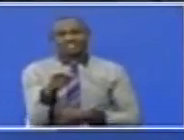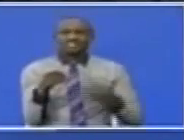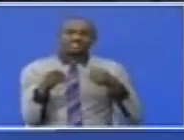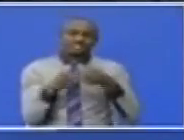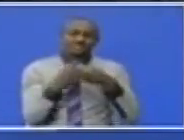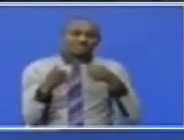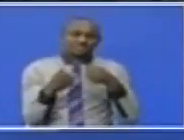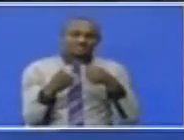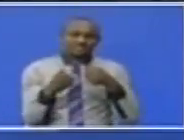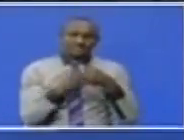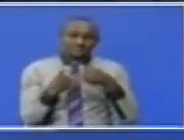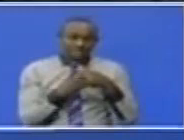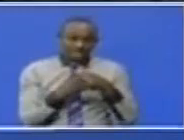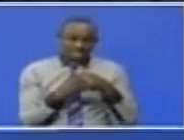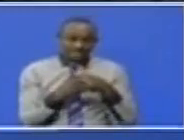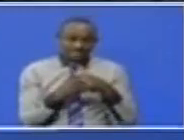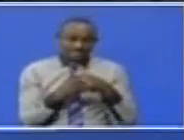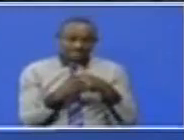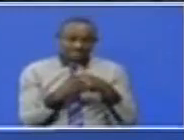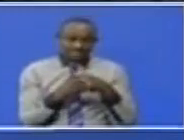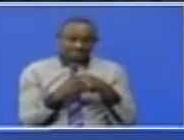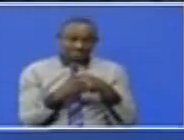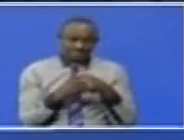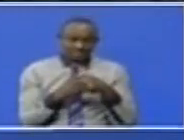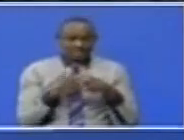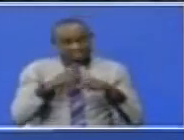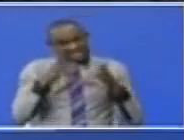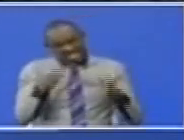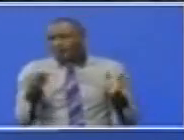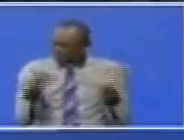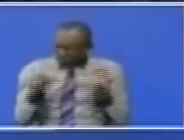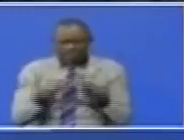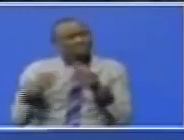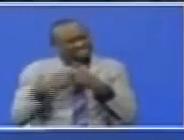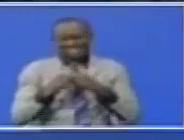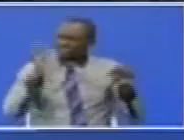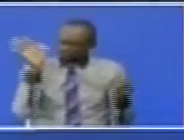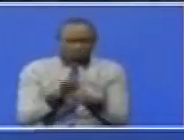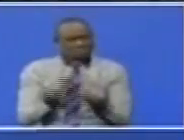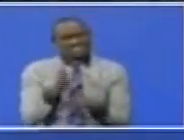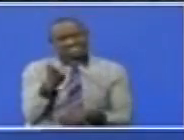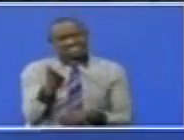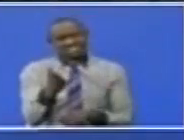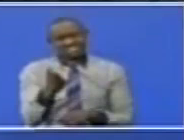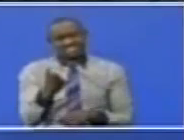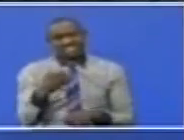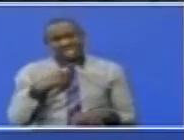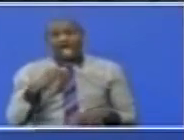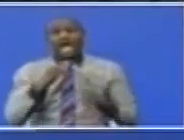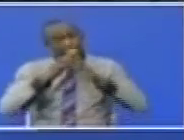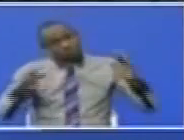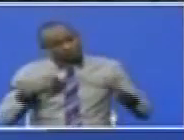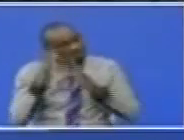Septemba, lakini kwa vile iko na matatizo mingi kama nyumbani